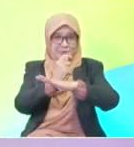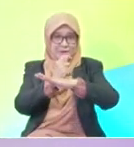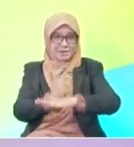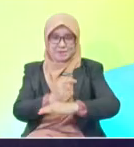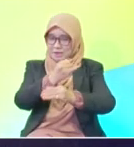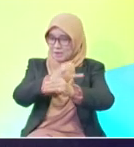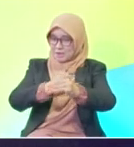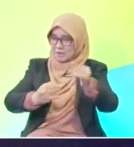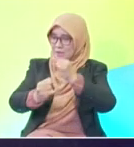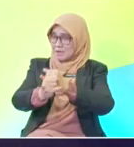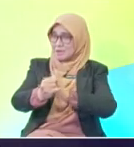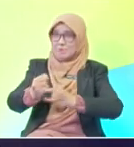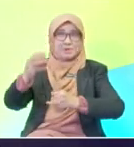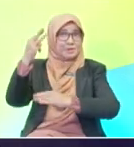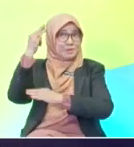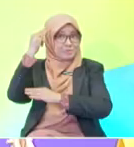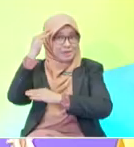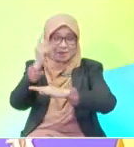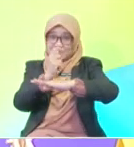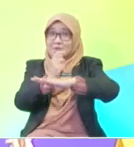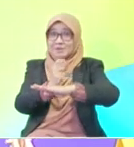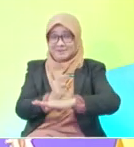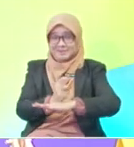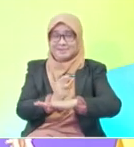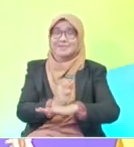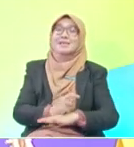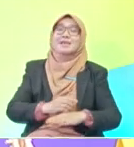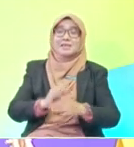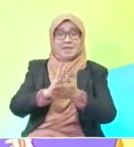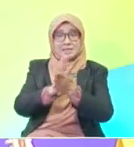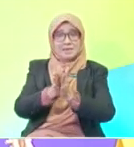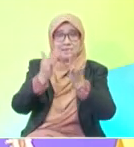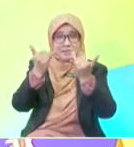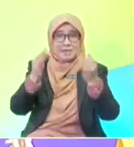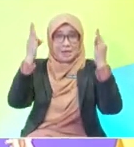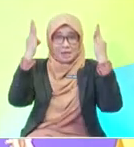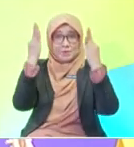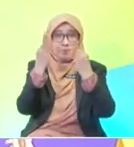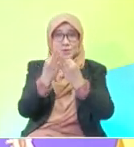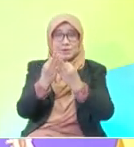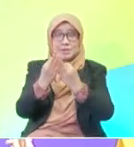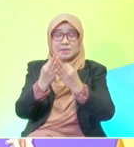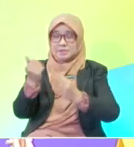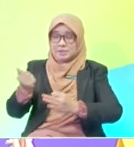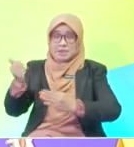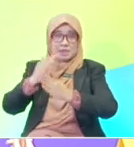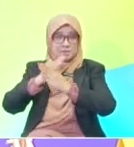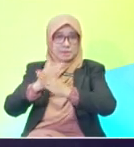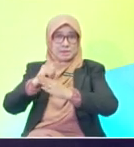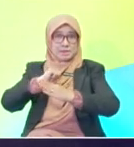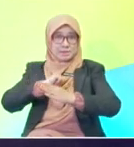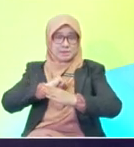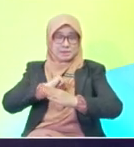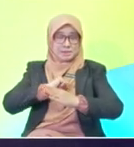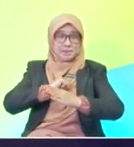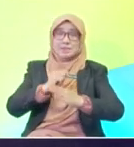alat pertahanan diri tradisional. Jadi hari ini kita fokus kepada alat pertahanan diri tradisional. Adakah kita akan buat